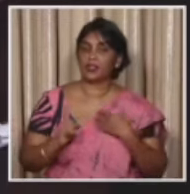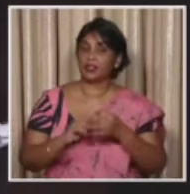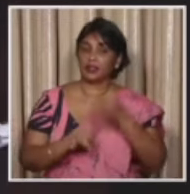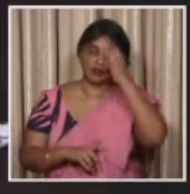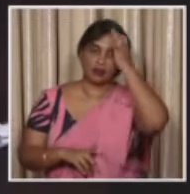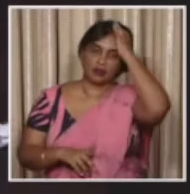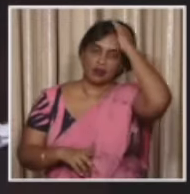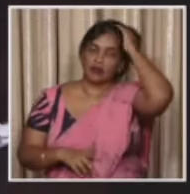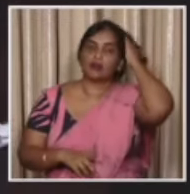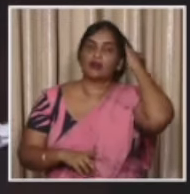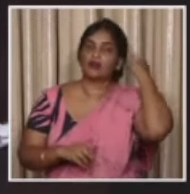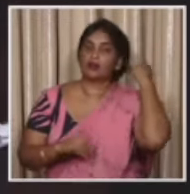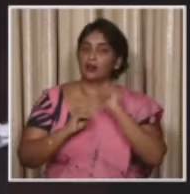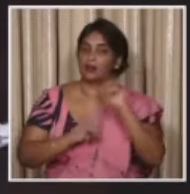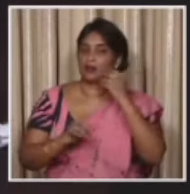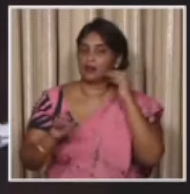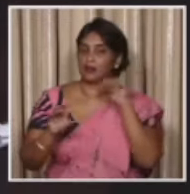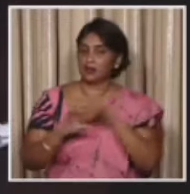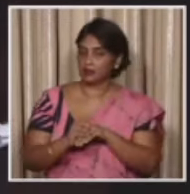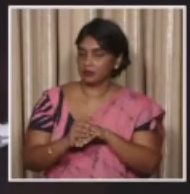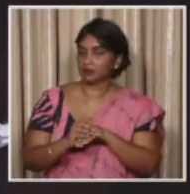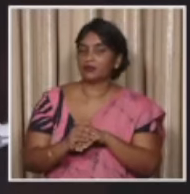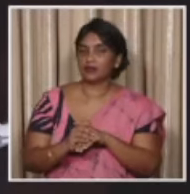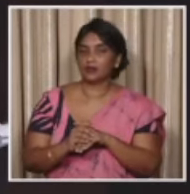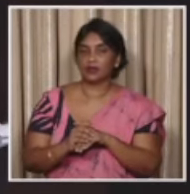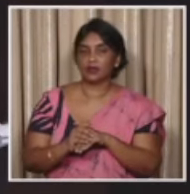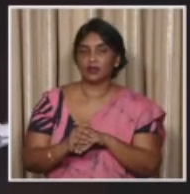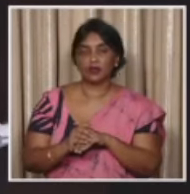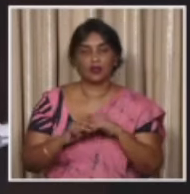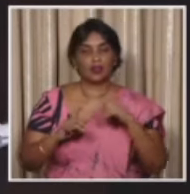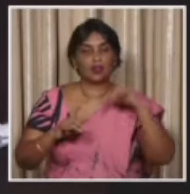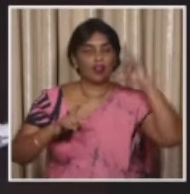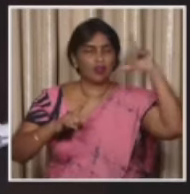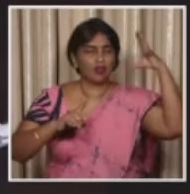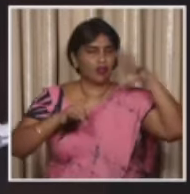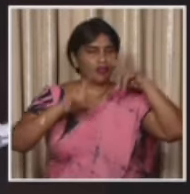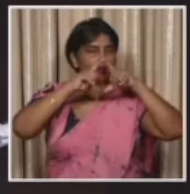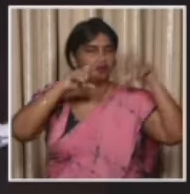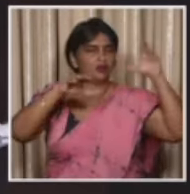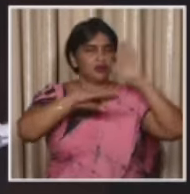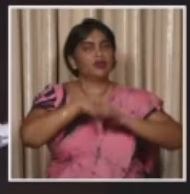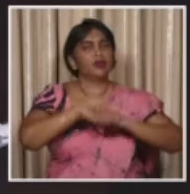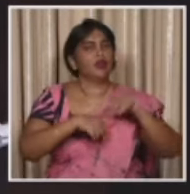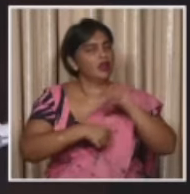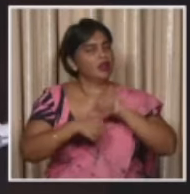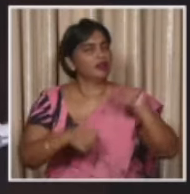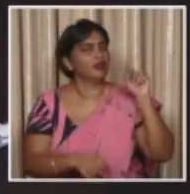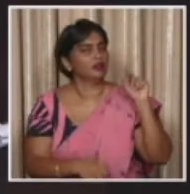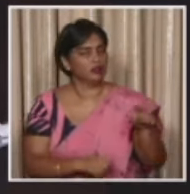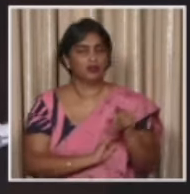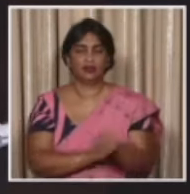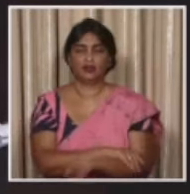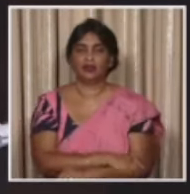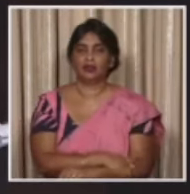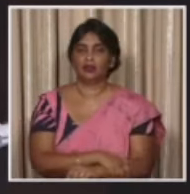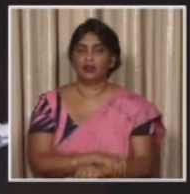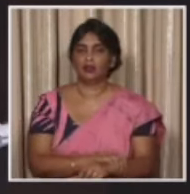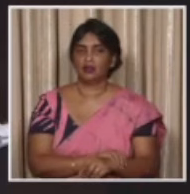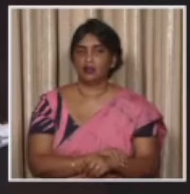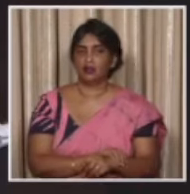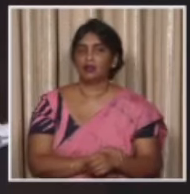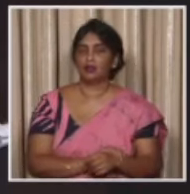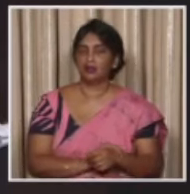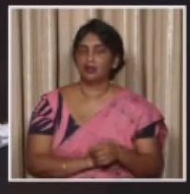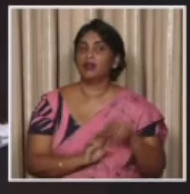ජනාධිපතිතුමත් මේ පාර්ලිමේන්තුවේ ඇවිල්ලා මොකද්ද යුනයිටඩ් සෝලා එනර්ජිද කොහෙද මං හිතන්නේ ආයතනේ නම ආයතනේ නමුත් එහාටම එහාට වෙන්